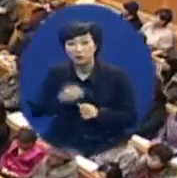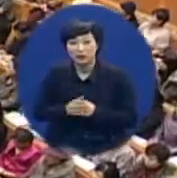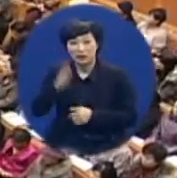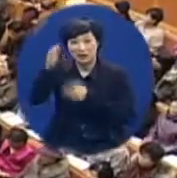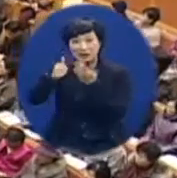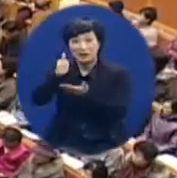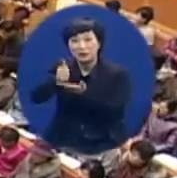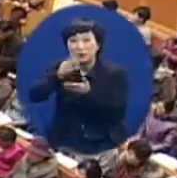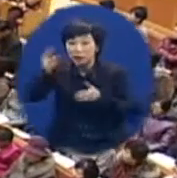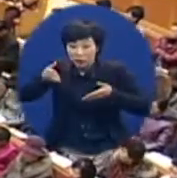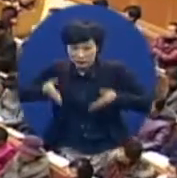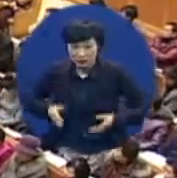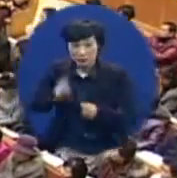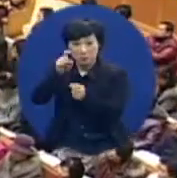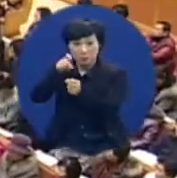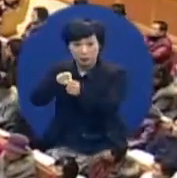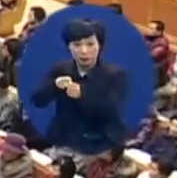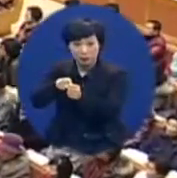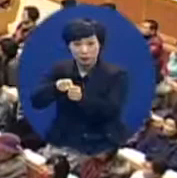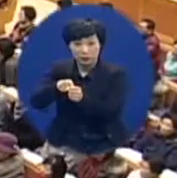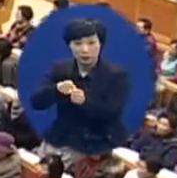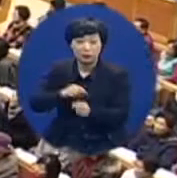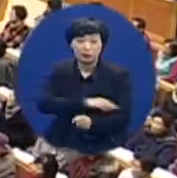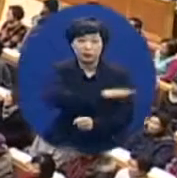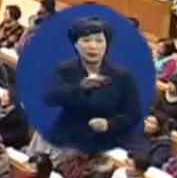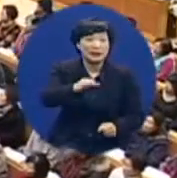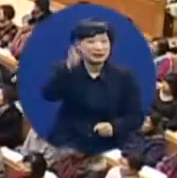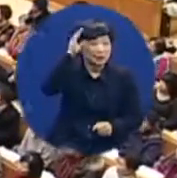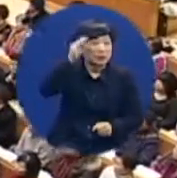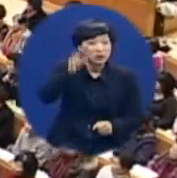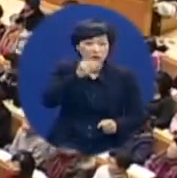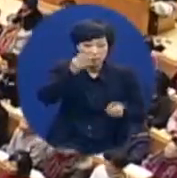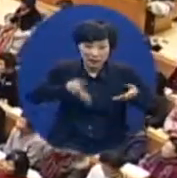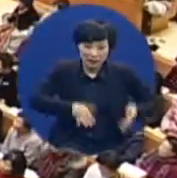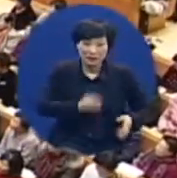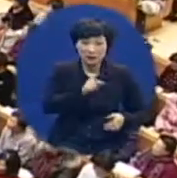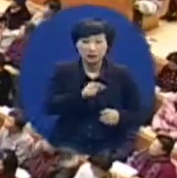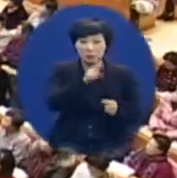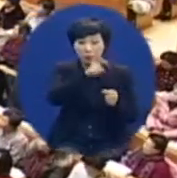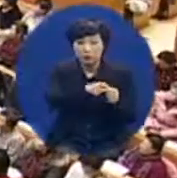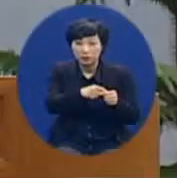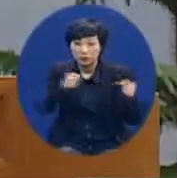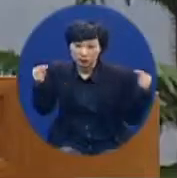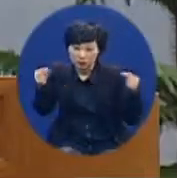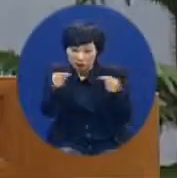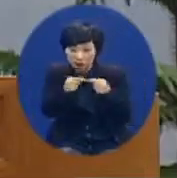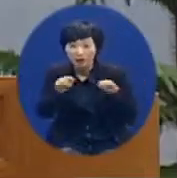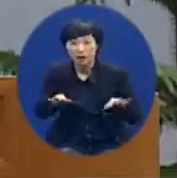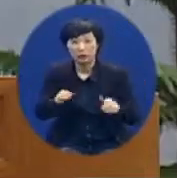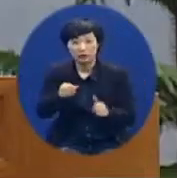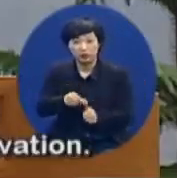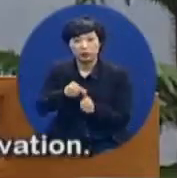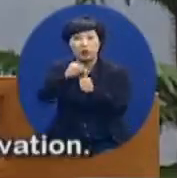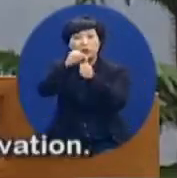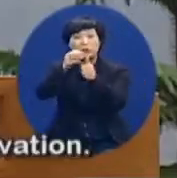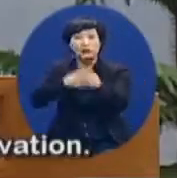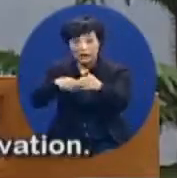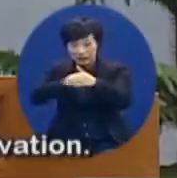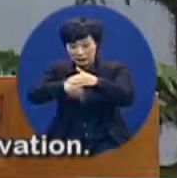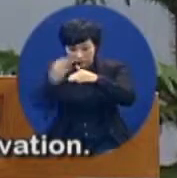하나님의 성탄 아신 목적과 우리가 기대하는 성탄 아신 목적이 구원으로 내게 이루어진